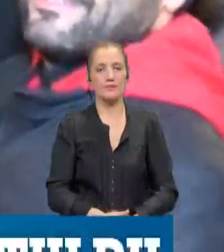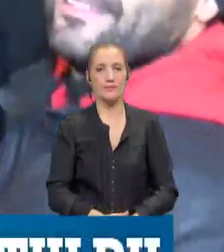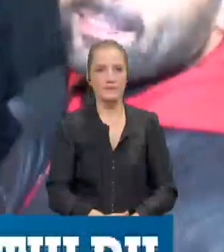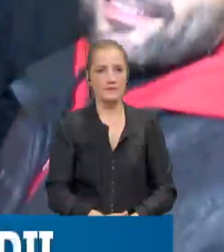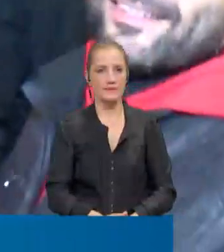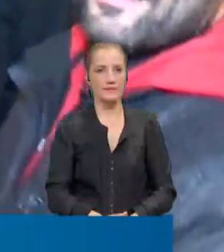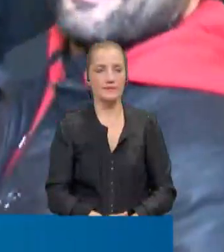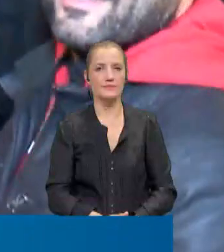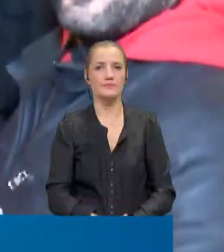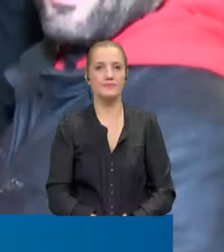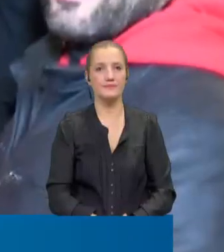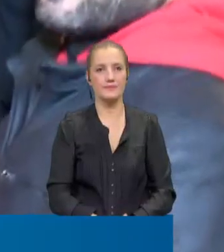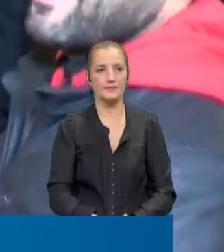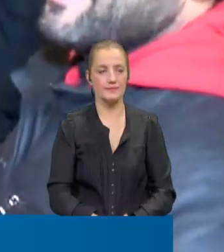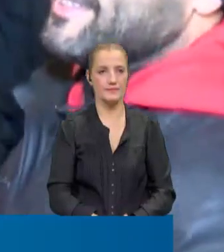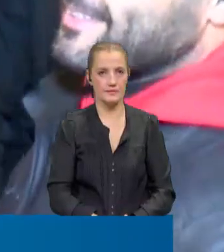Allah